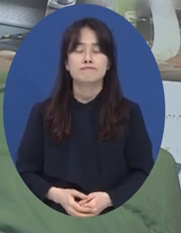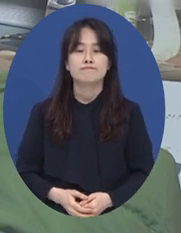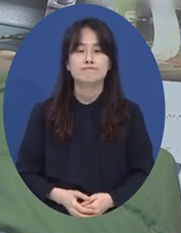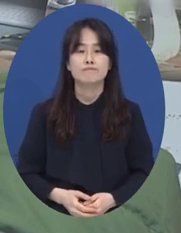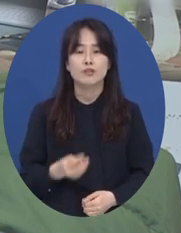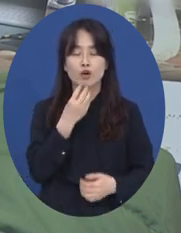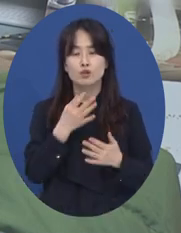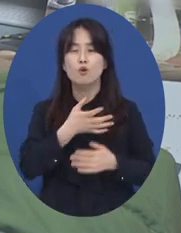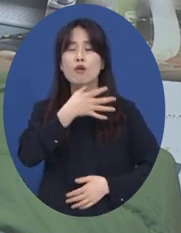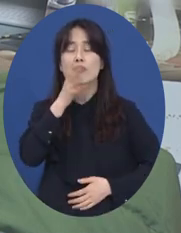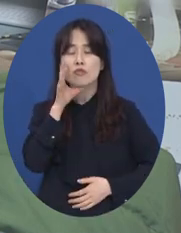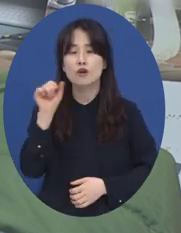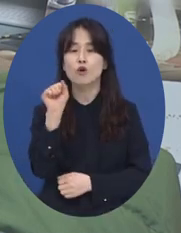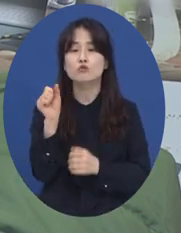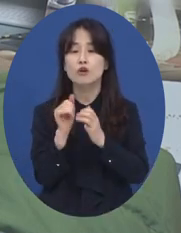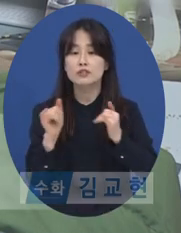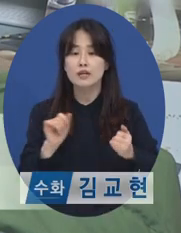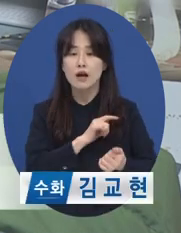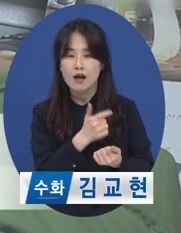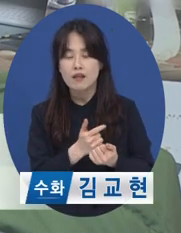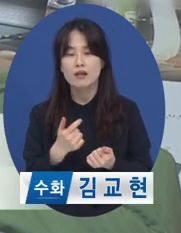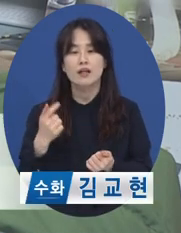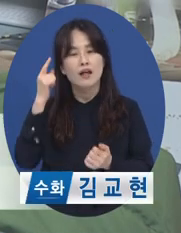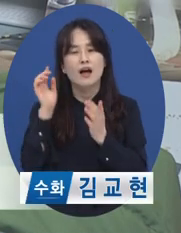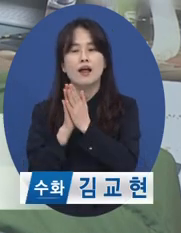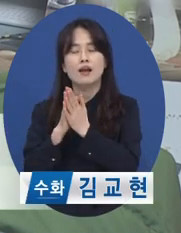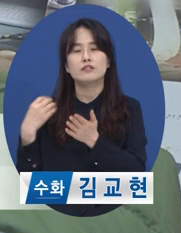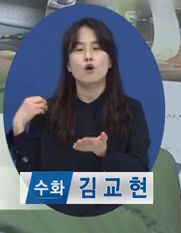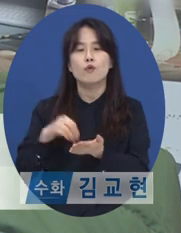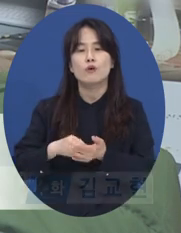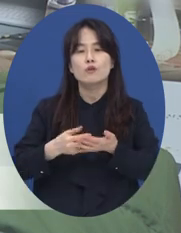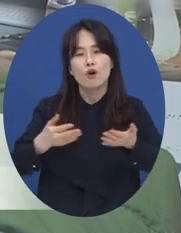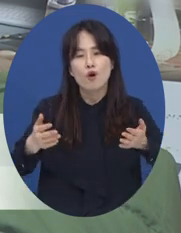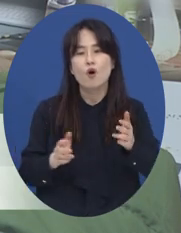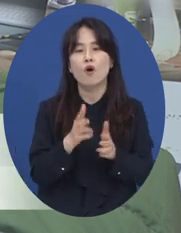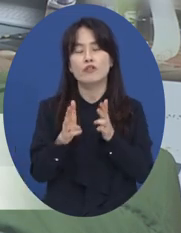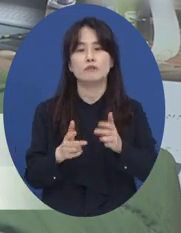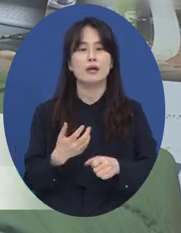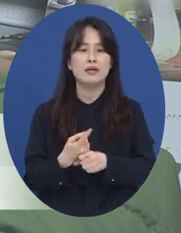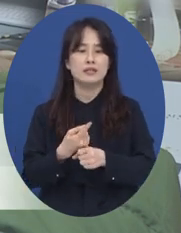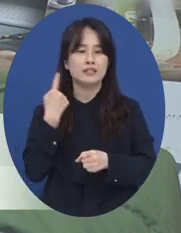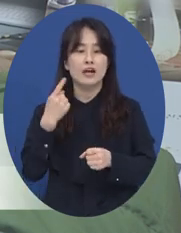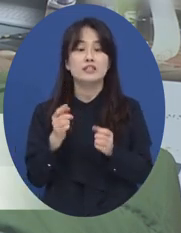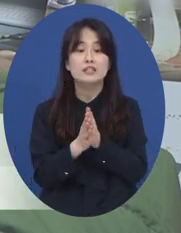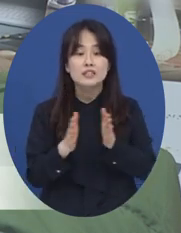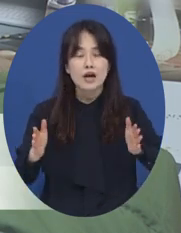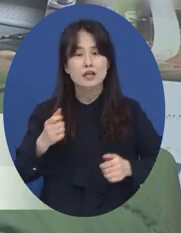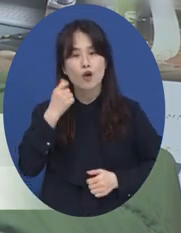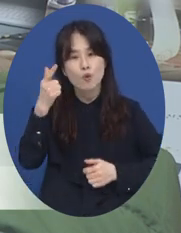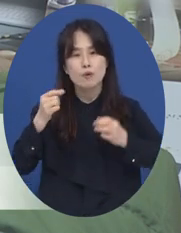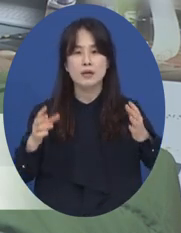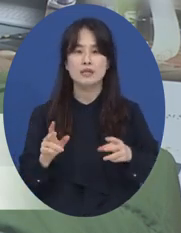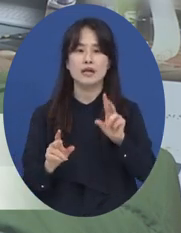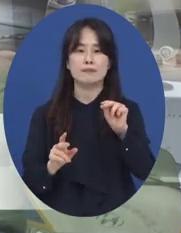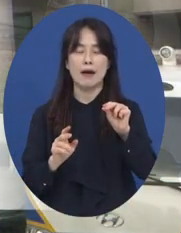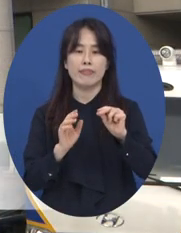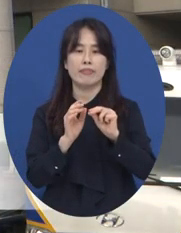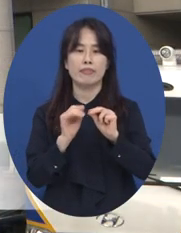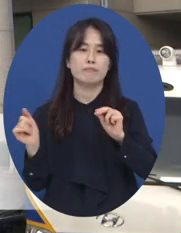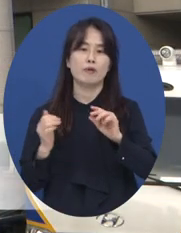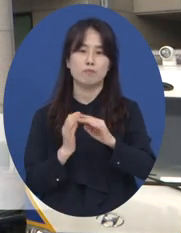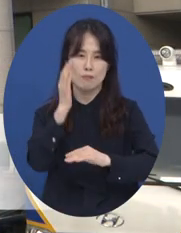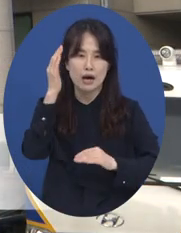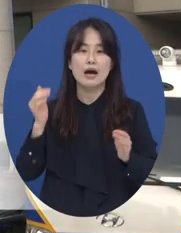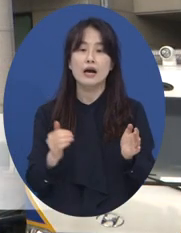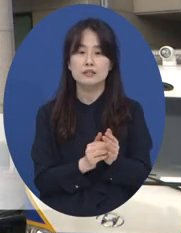경기도의 고령 운전자 운전면허 자진 반납 지원 사업이 지난해 9월 시행 이후 반년 만에 2만 명을 넘었습니다.